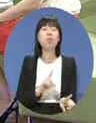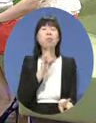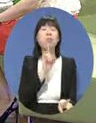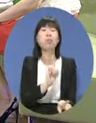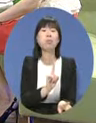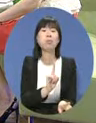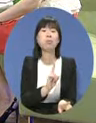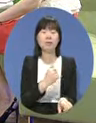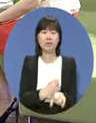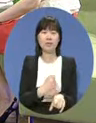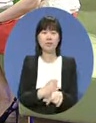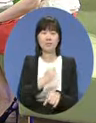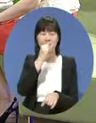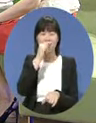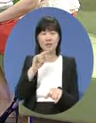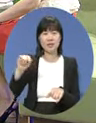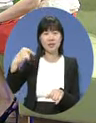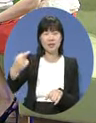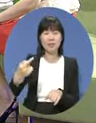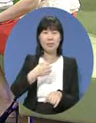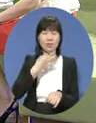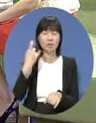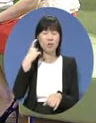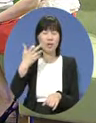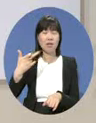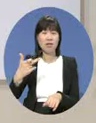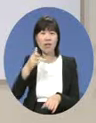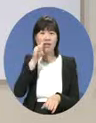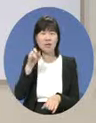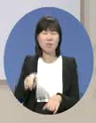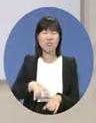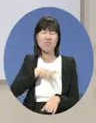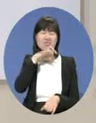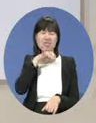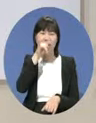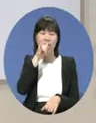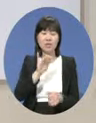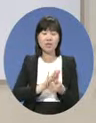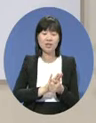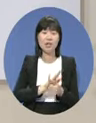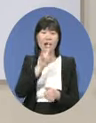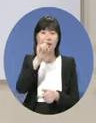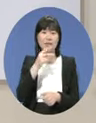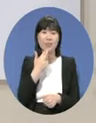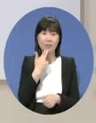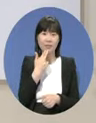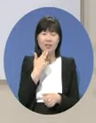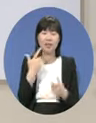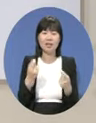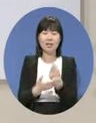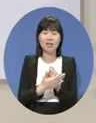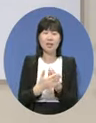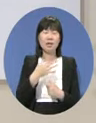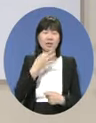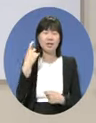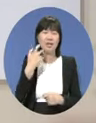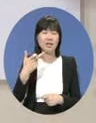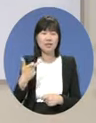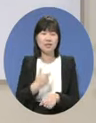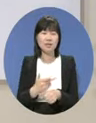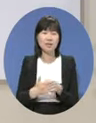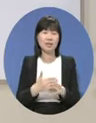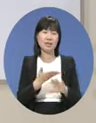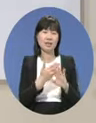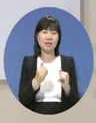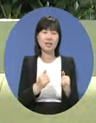뭐 이제 이렇게 되는 거. 그 다음에 목소리도 크고. 투덜대고 친절하지가 않죠. 예. 그러니까 목소리가 너무 크니까 남들이